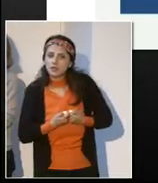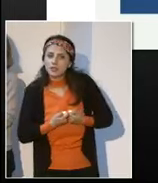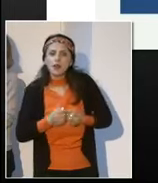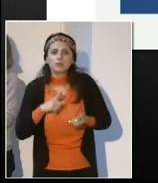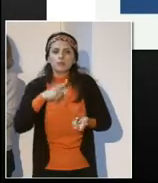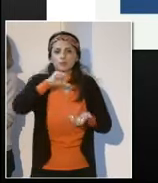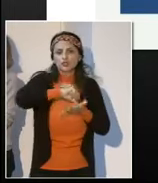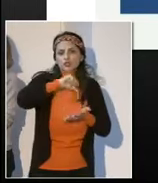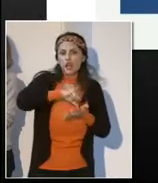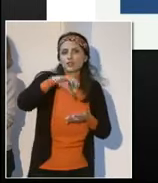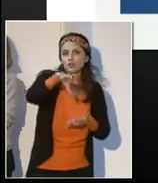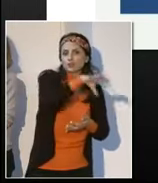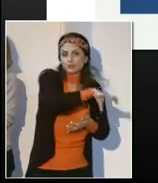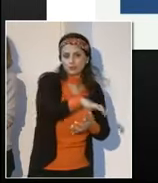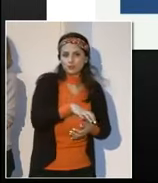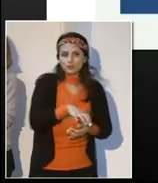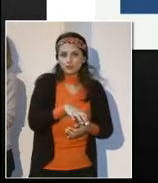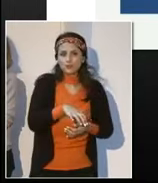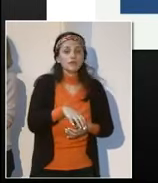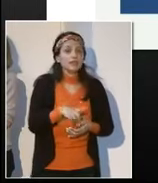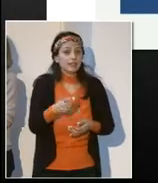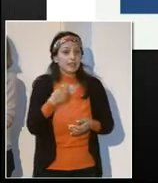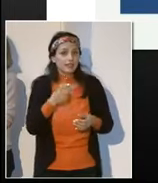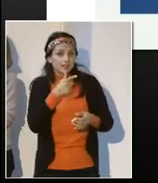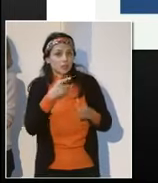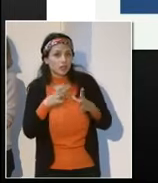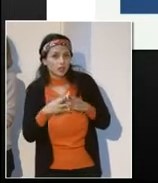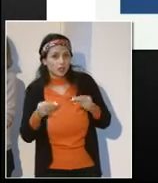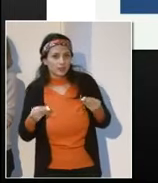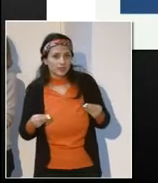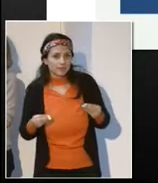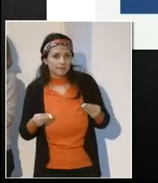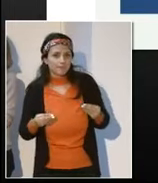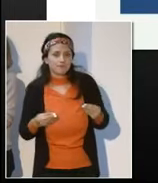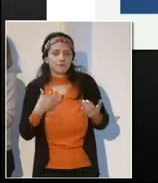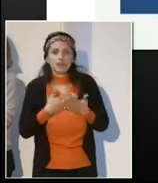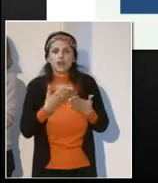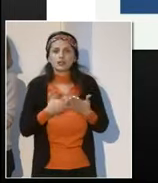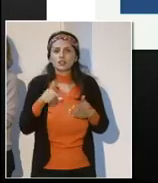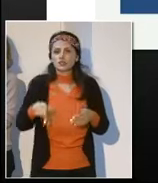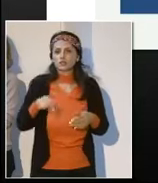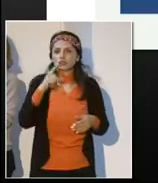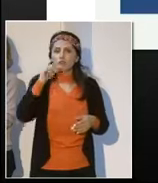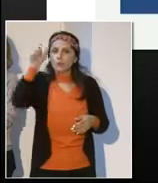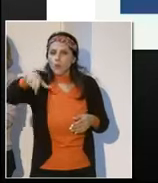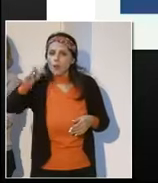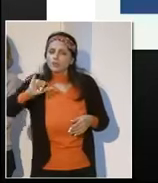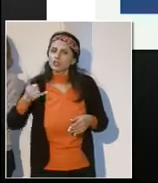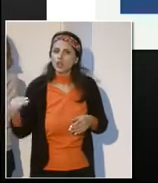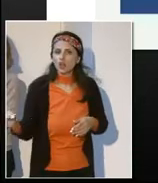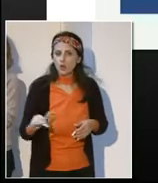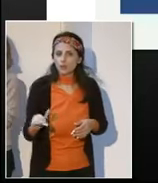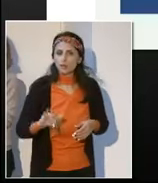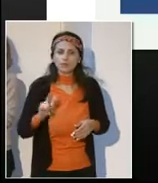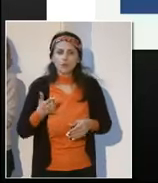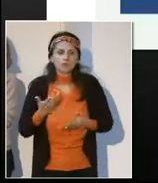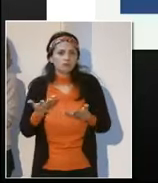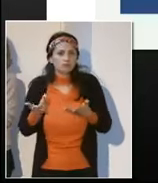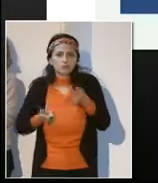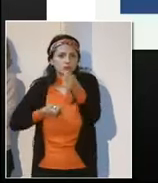centrele rezidențiale din Romania aici acesti oameni și acești copii pot sesiza